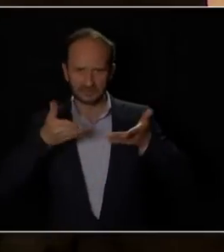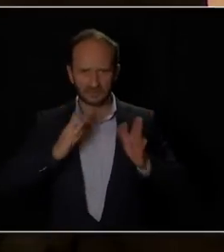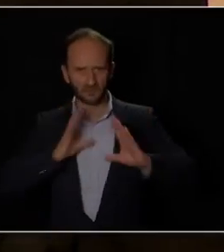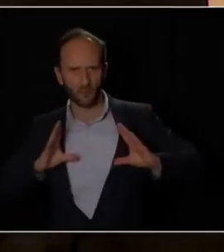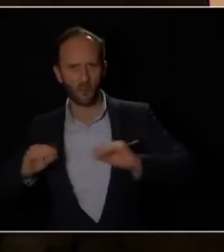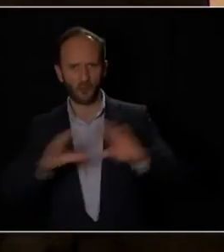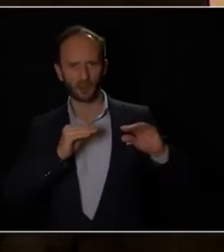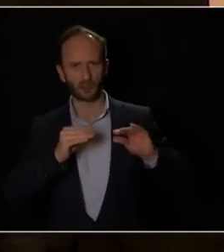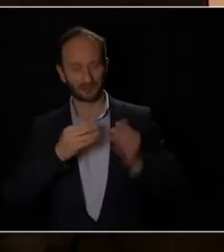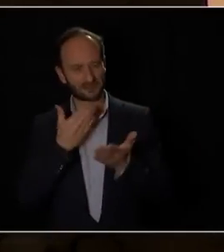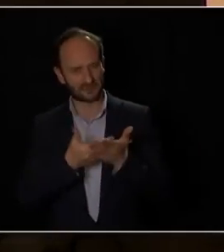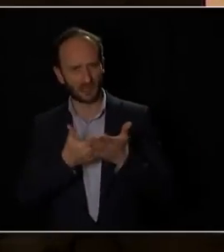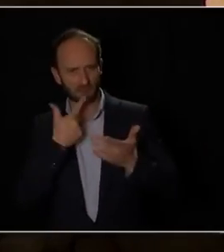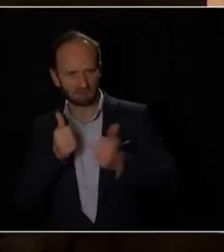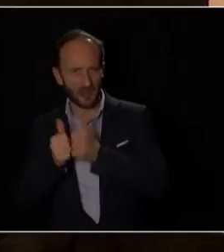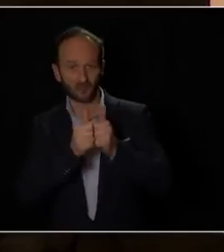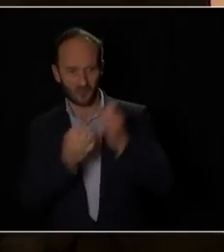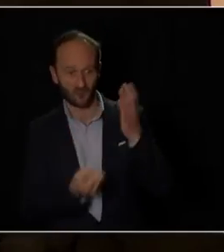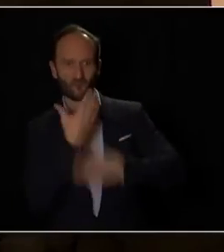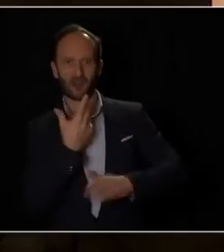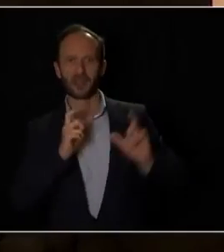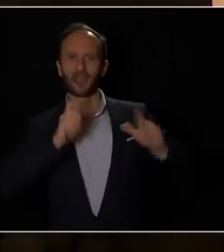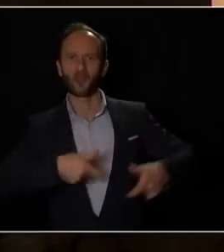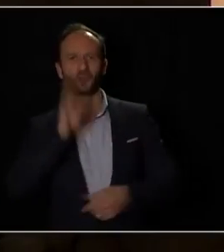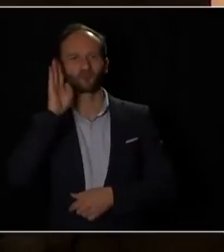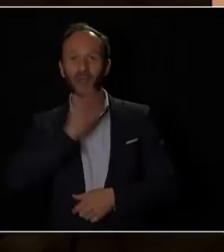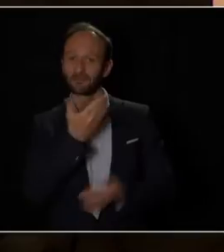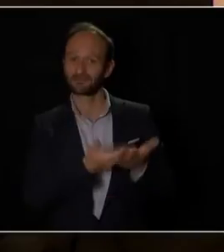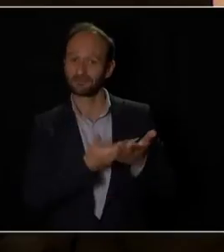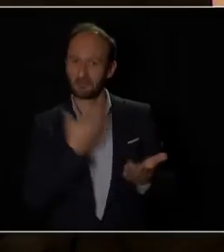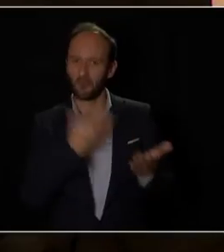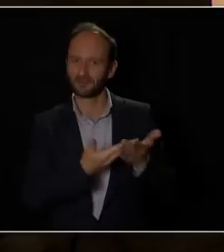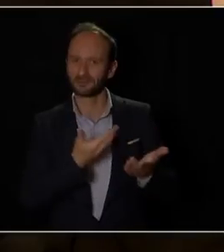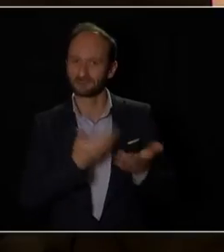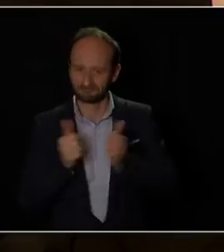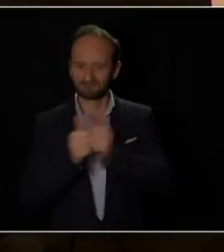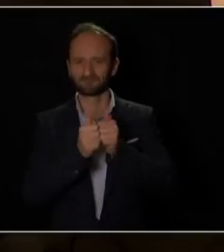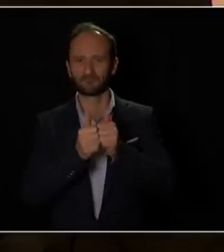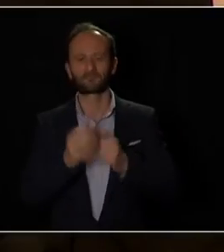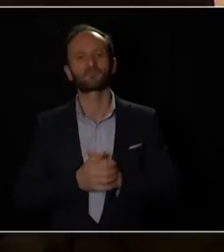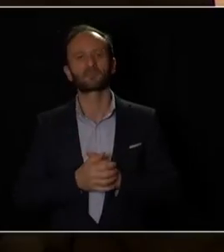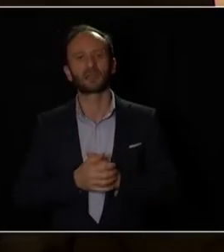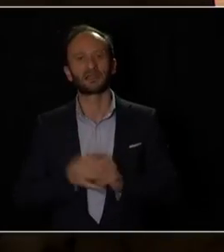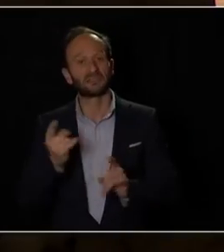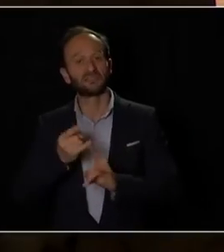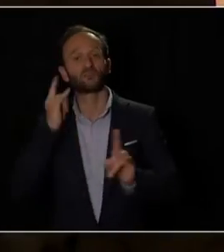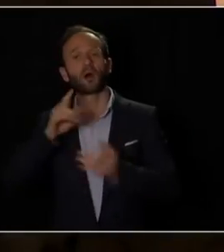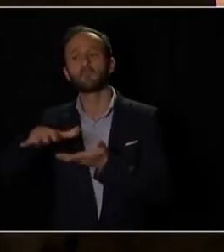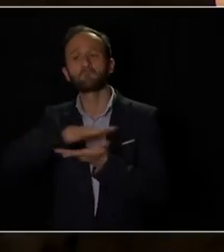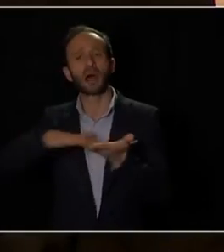nous rassemble avec cette nouvelle école de la gendarmerie. C'est l'histoire d'une base